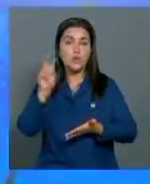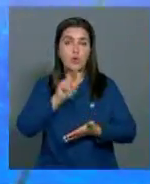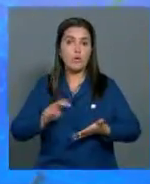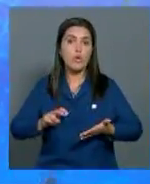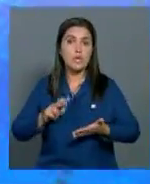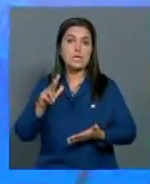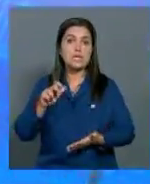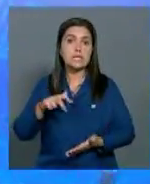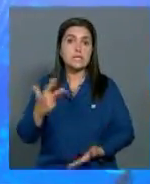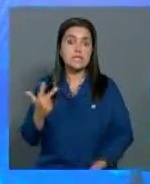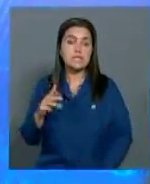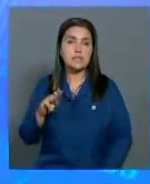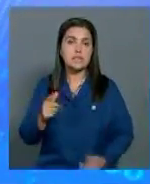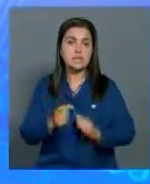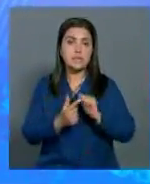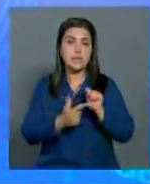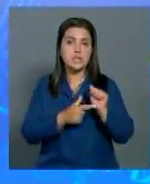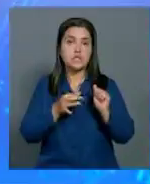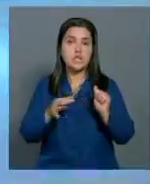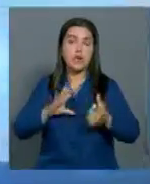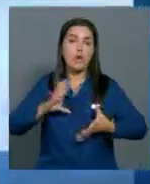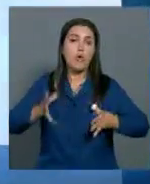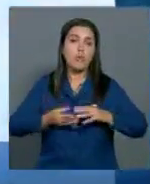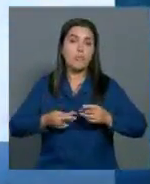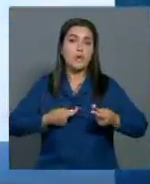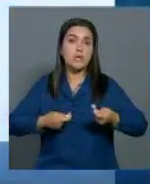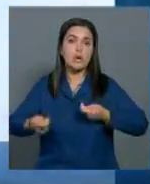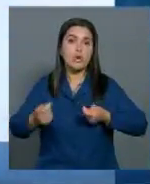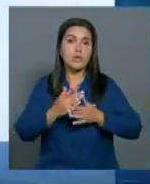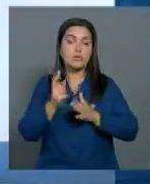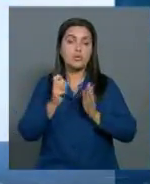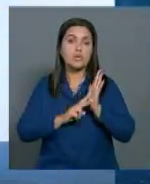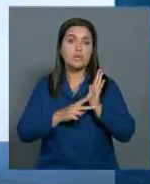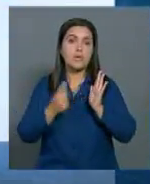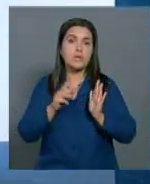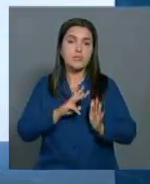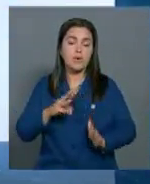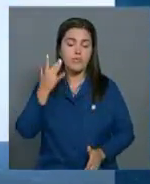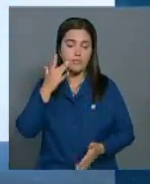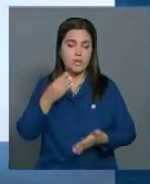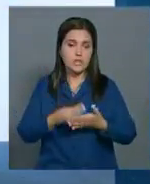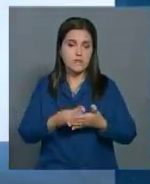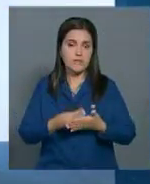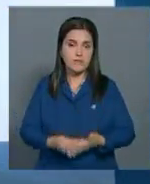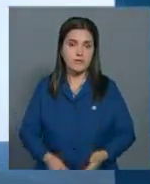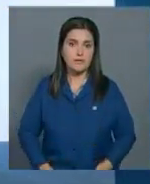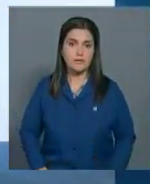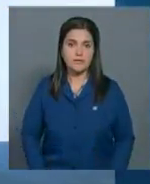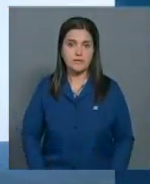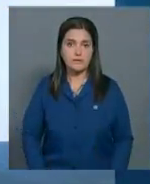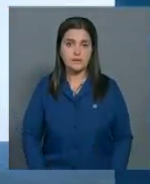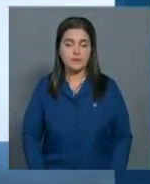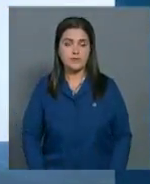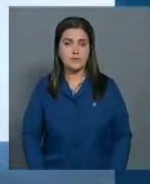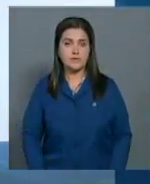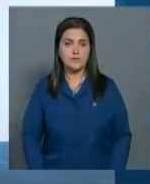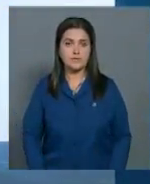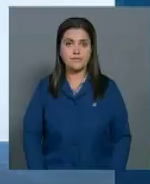сессий 333 тенге, 17 иенов. Объем торгов составил почти 171 миллион в американской валюте.